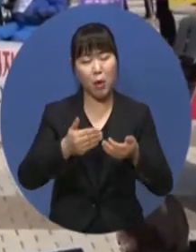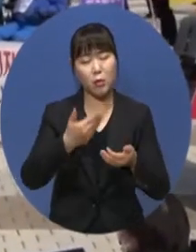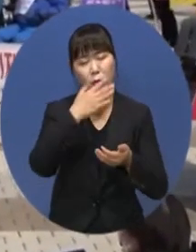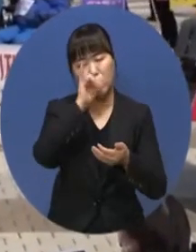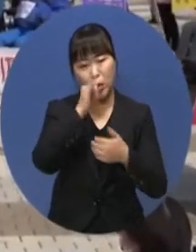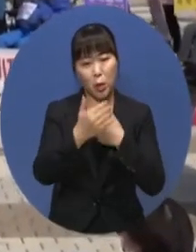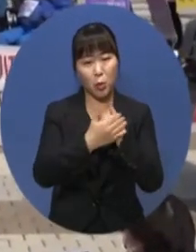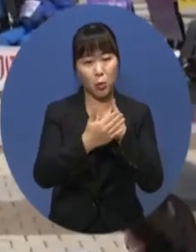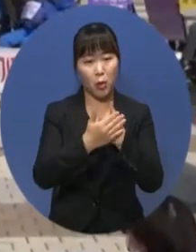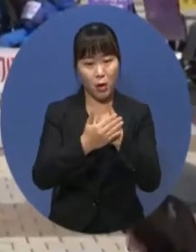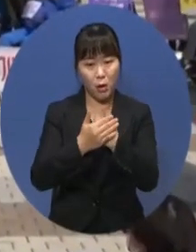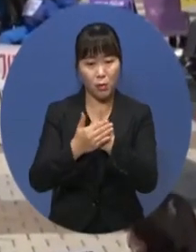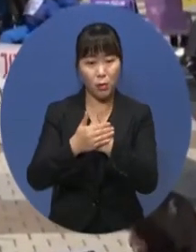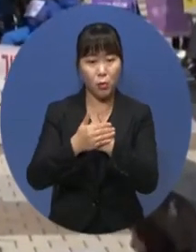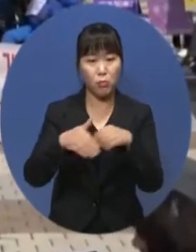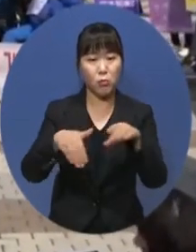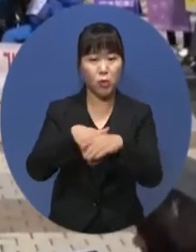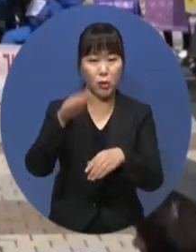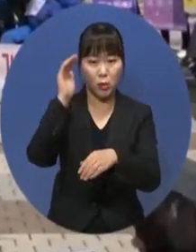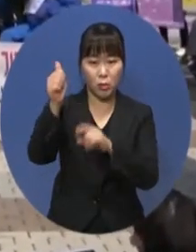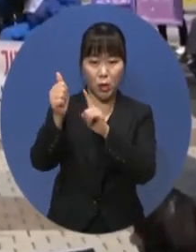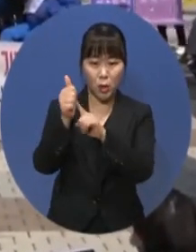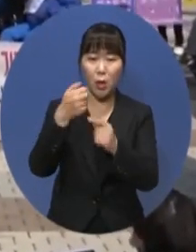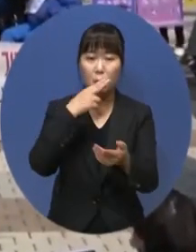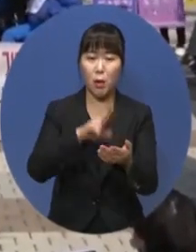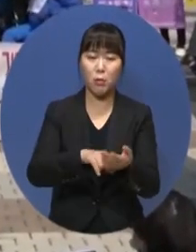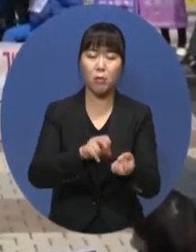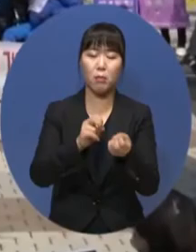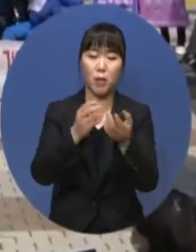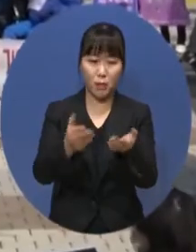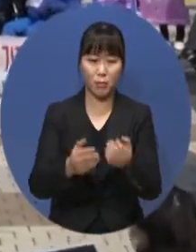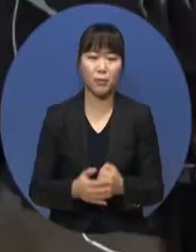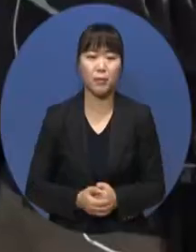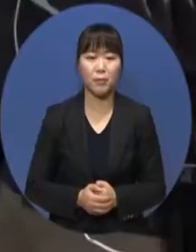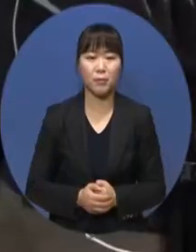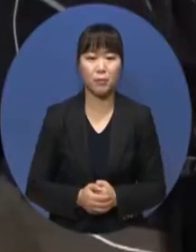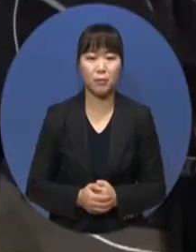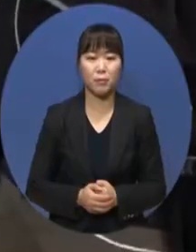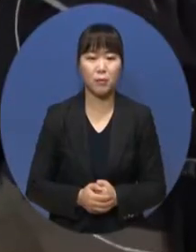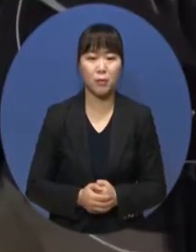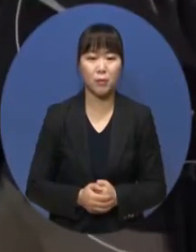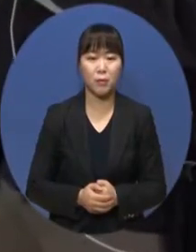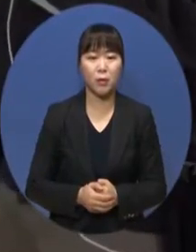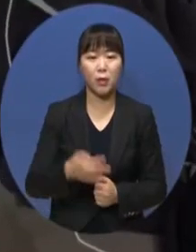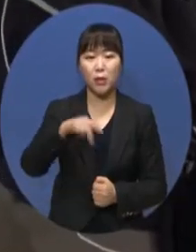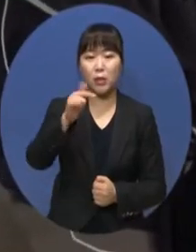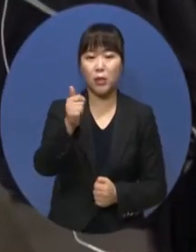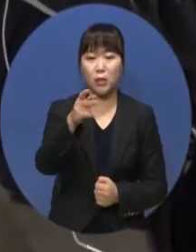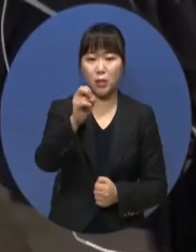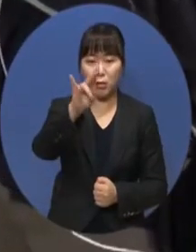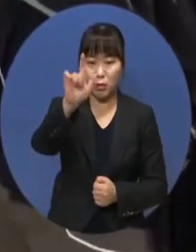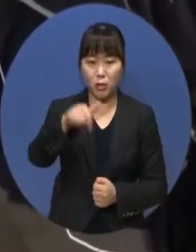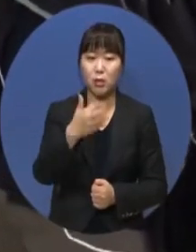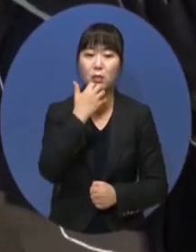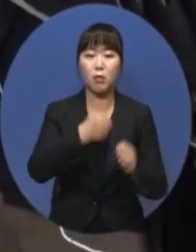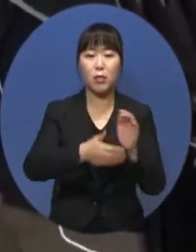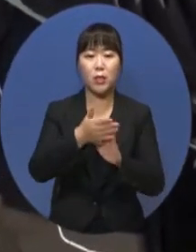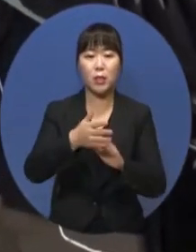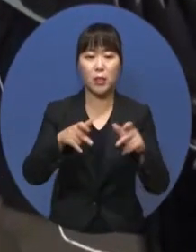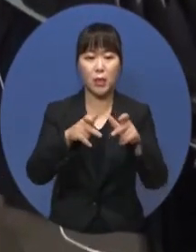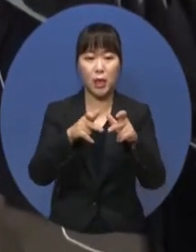있게 도와달라며 문재인 대통령에게 편지를 전했습니다. 진영식 서울시 장애인